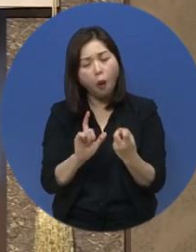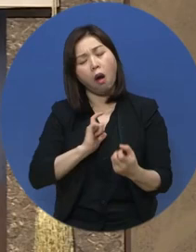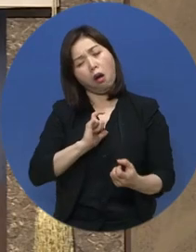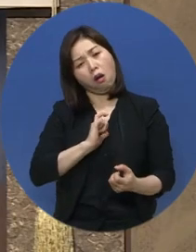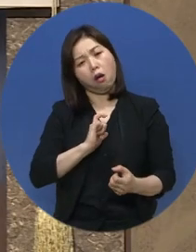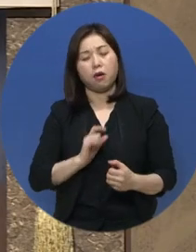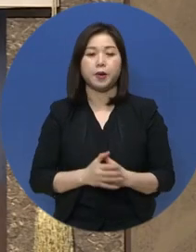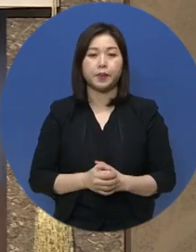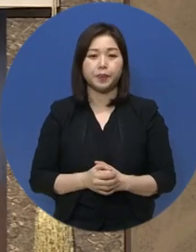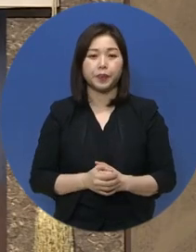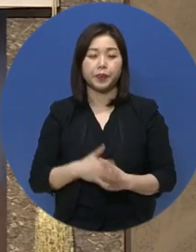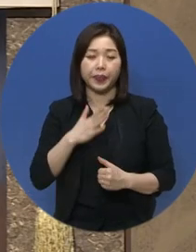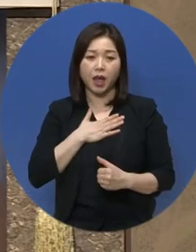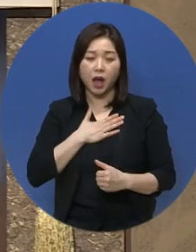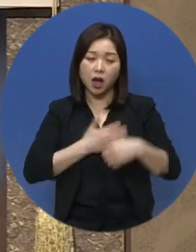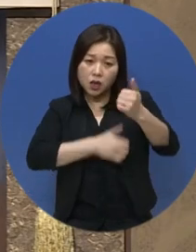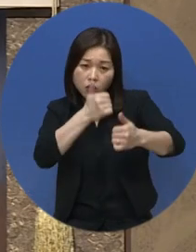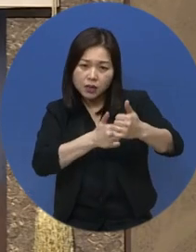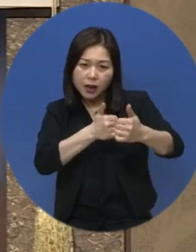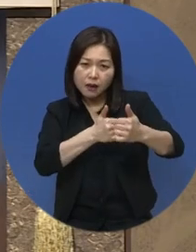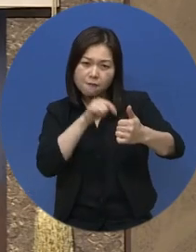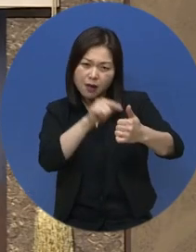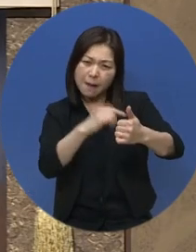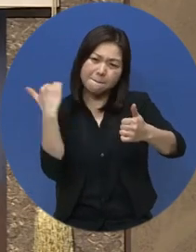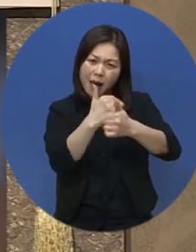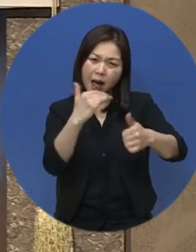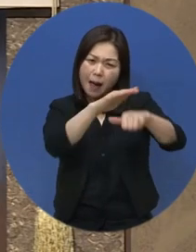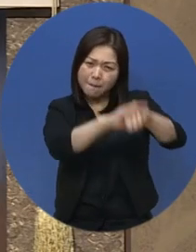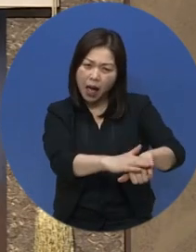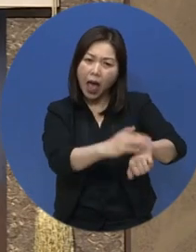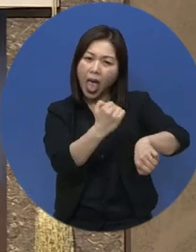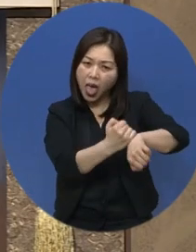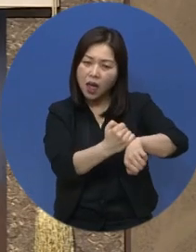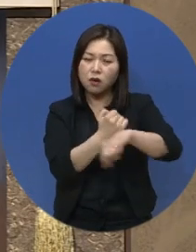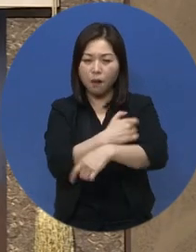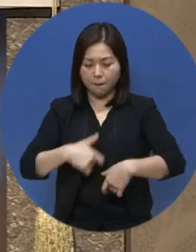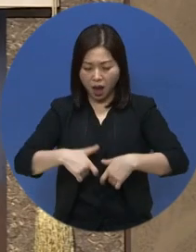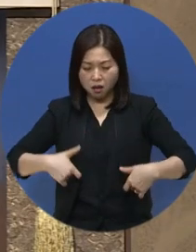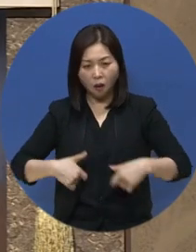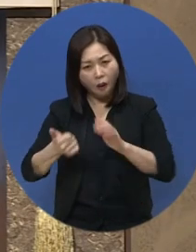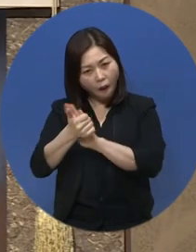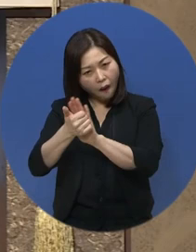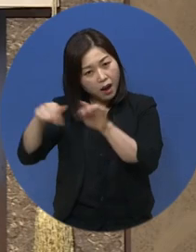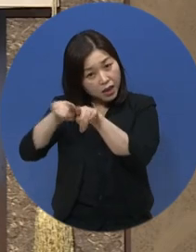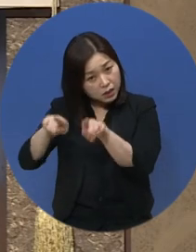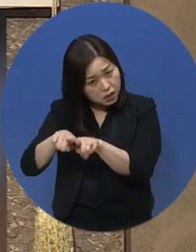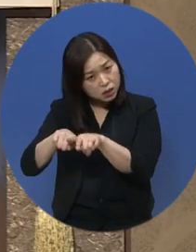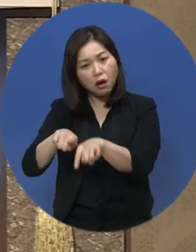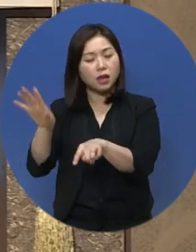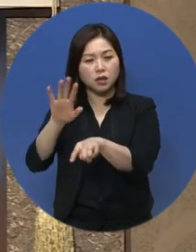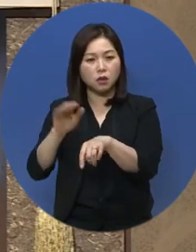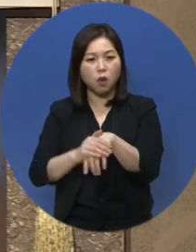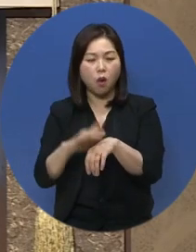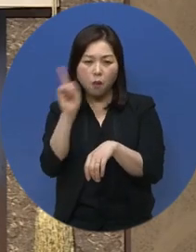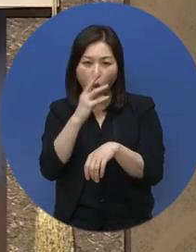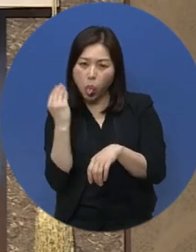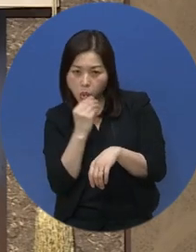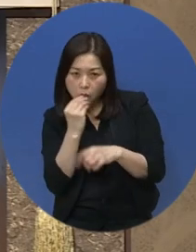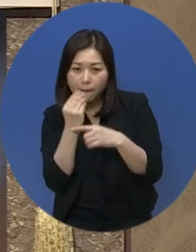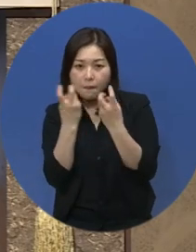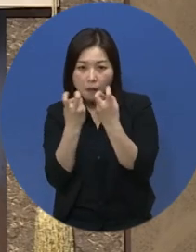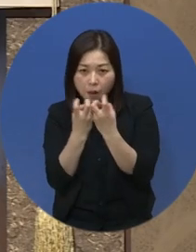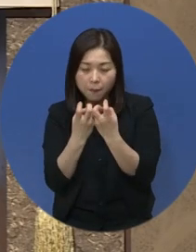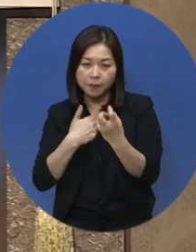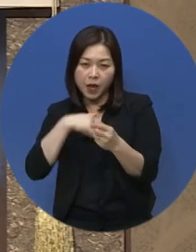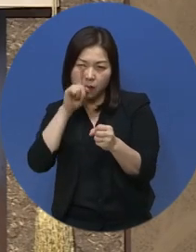내가 경쟁하기 위해서 누구를 눌러야 되고 남을 배려하는 것을 배우기보다는 내가 편법을 가지고서라도 내가